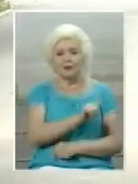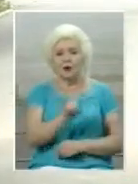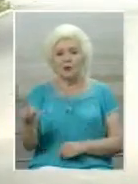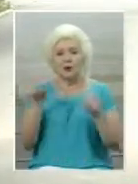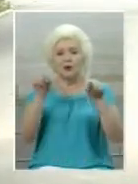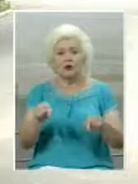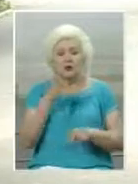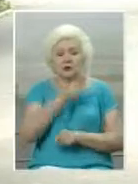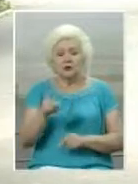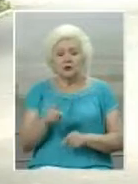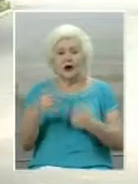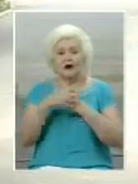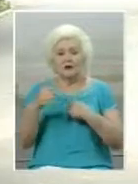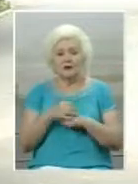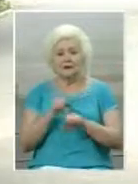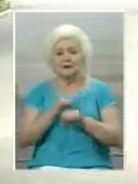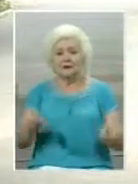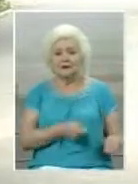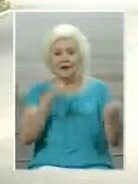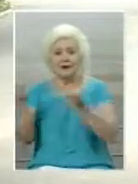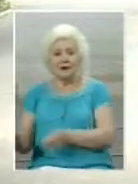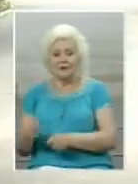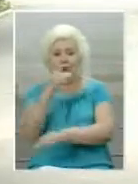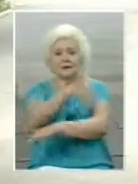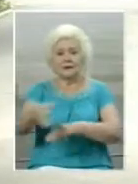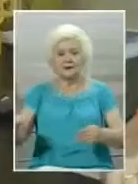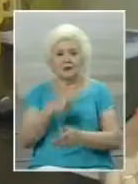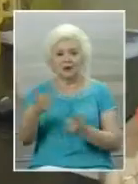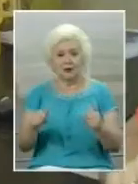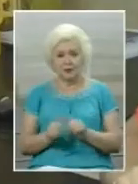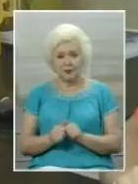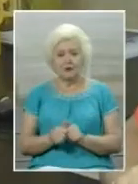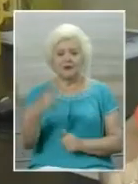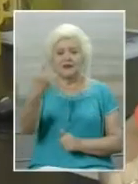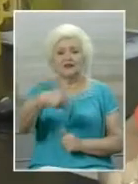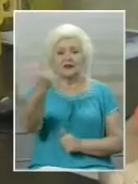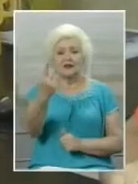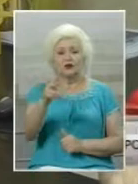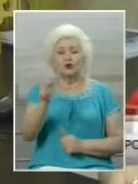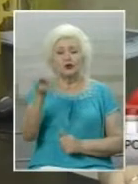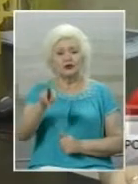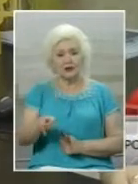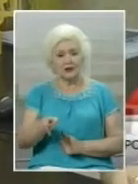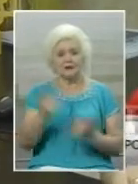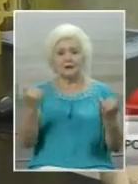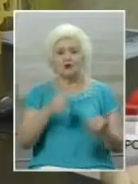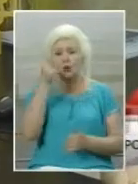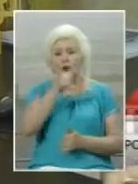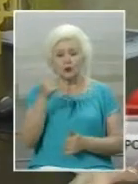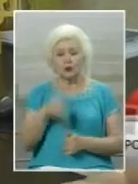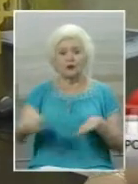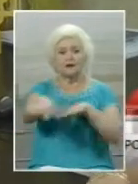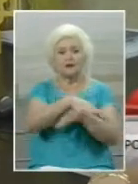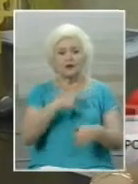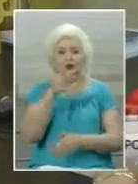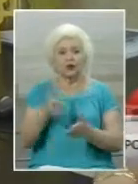цього часу тварин не можна вивозити за межі міста. 22 червня цього року на